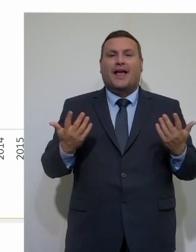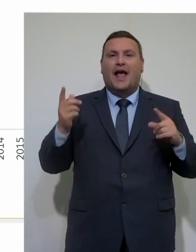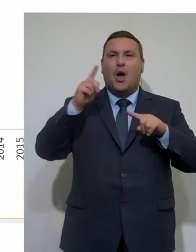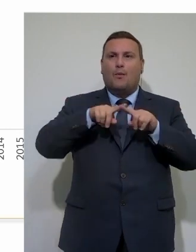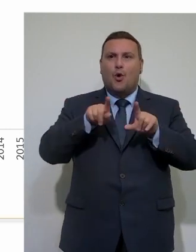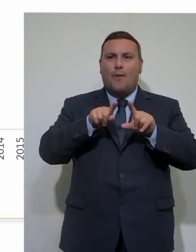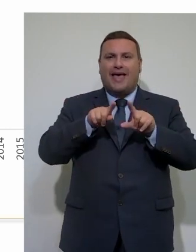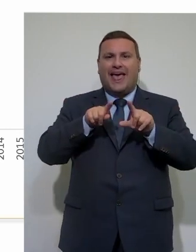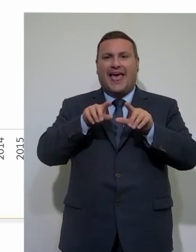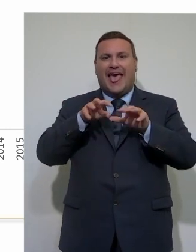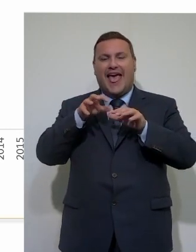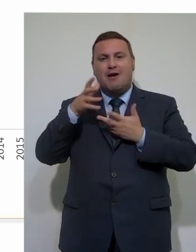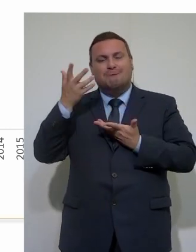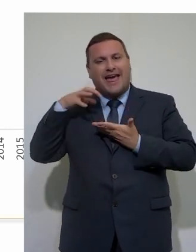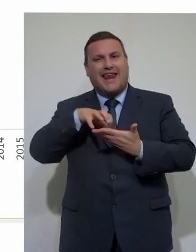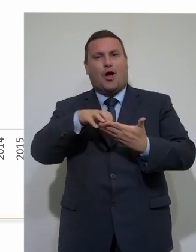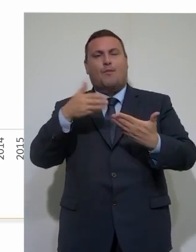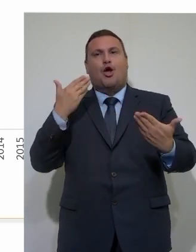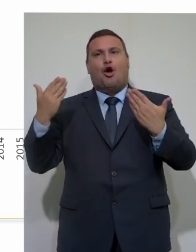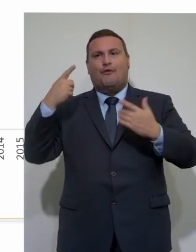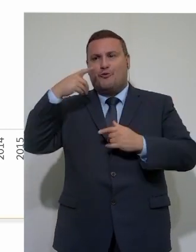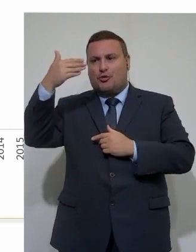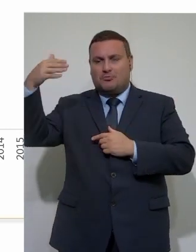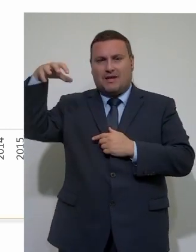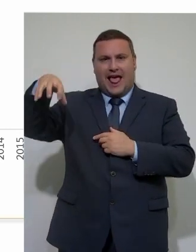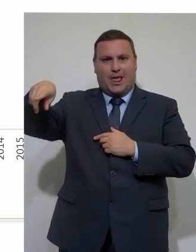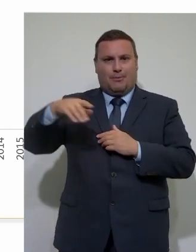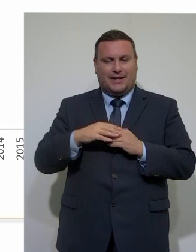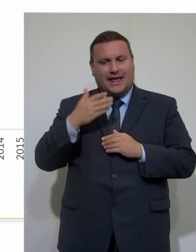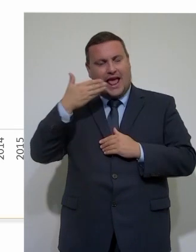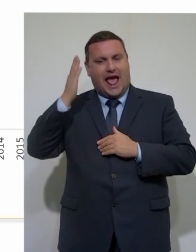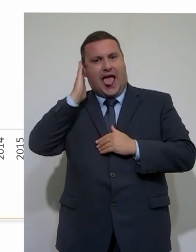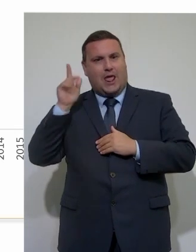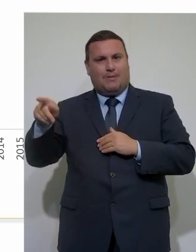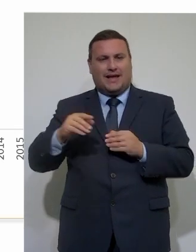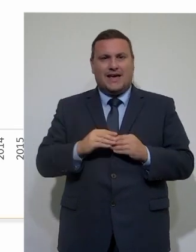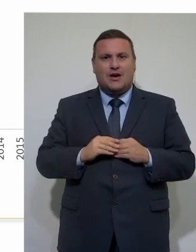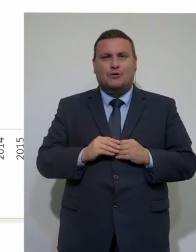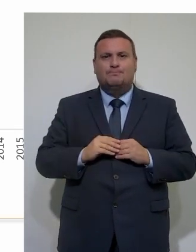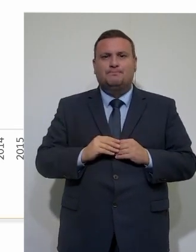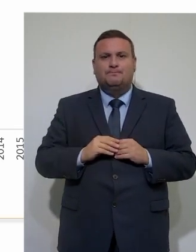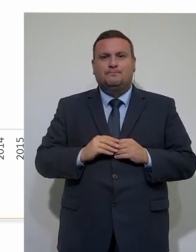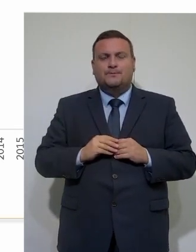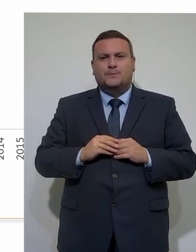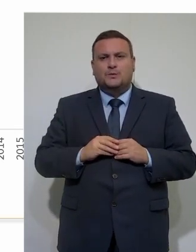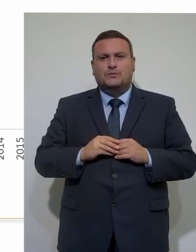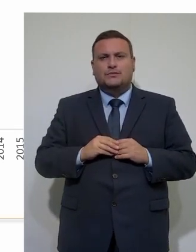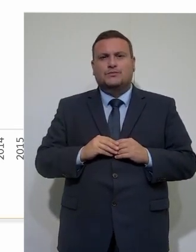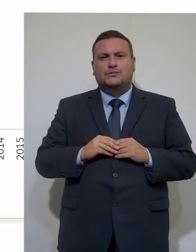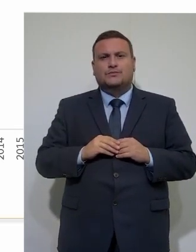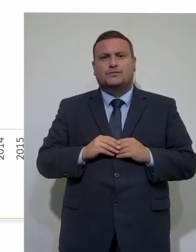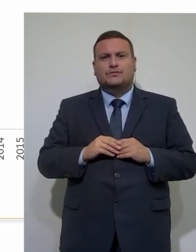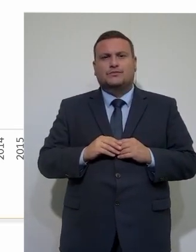dell'alberghiero. Chiaramente abbiamo queste come statistiche, abbiamo più volte detto che il mercato oggi si caratterizza per grande